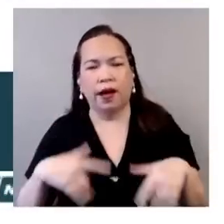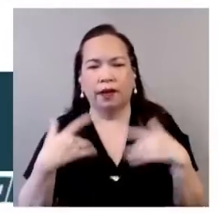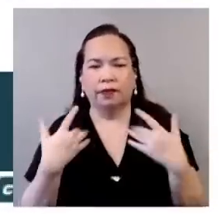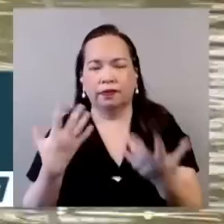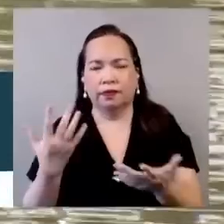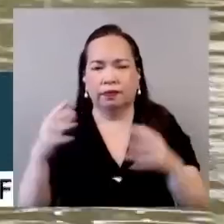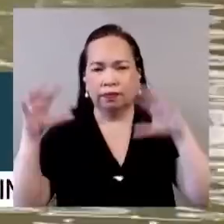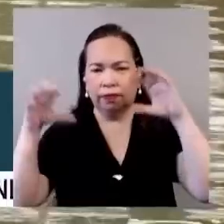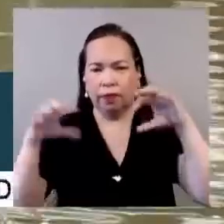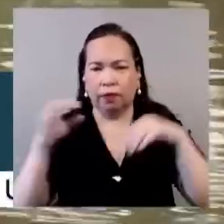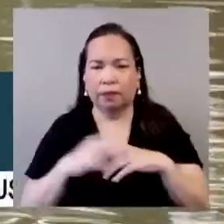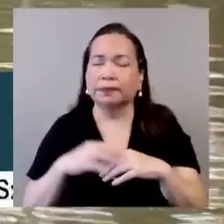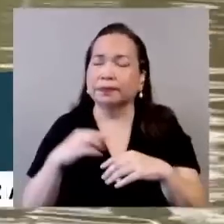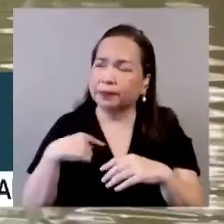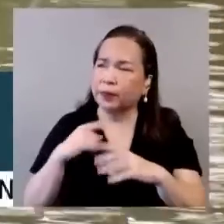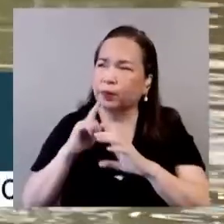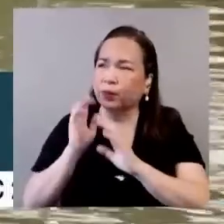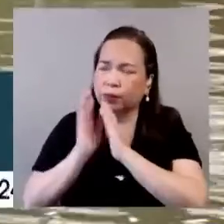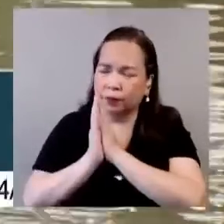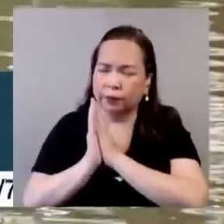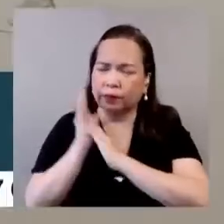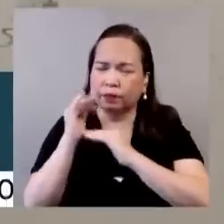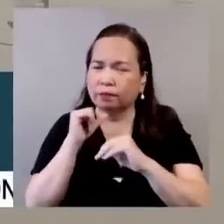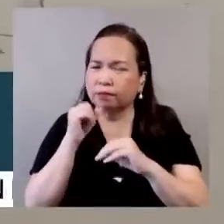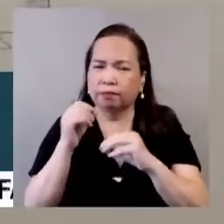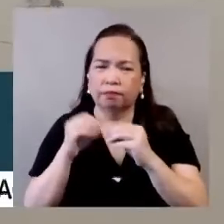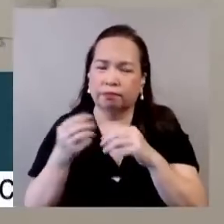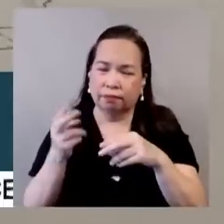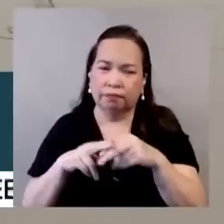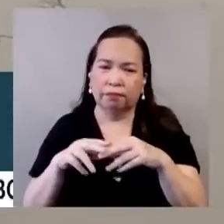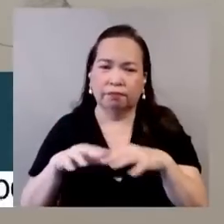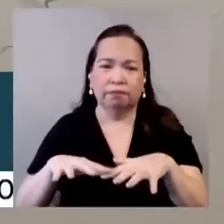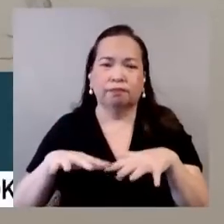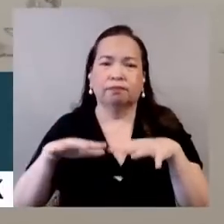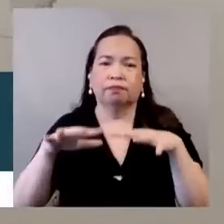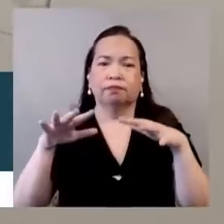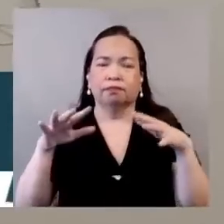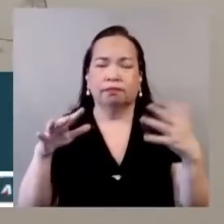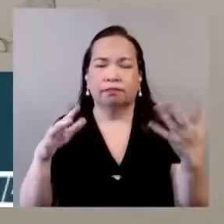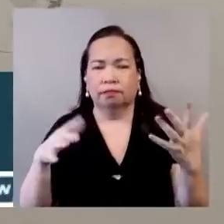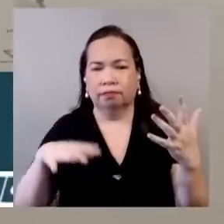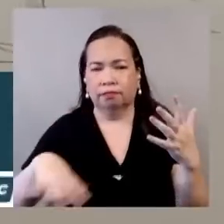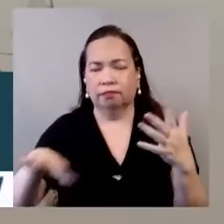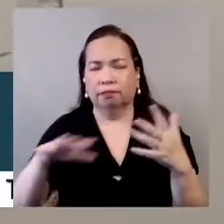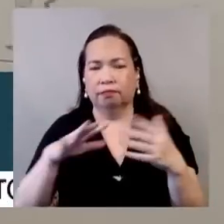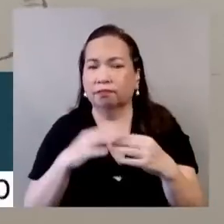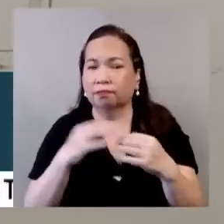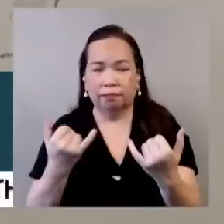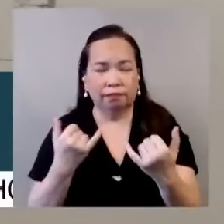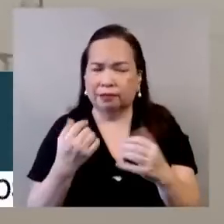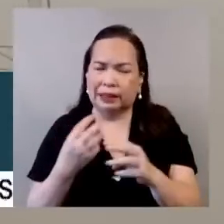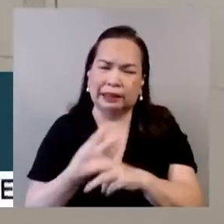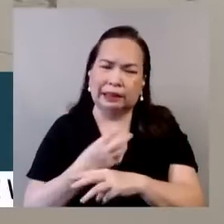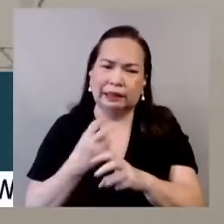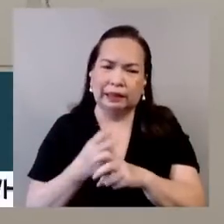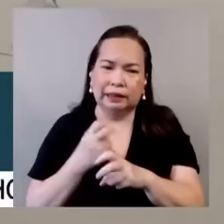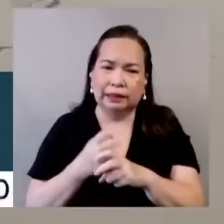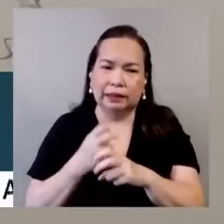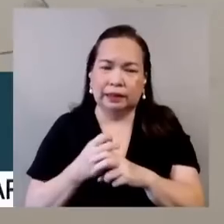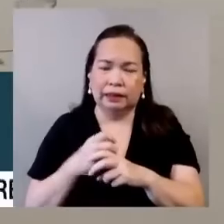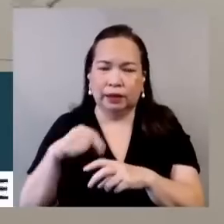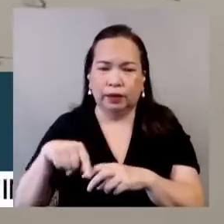We hope and we pray na wag na po saan tumaas, no? Dahil sa situation po ngayon ng province,